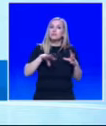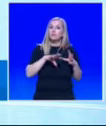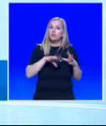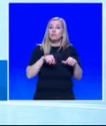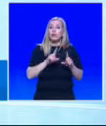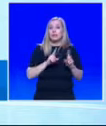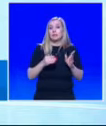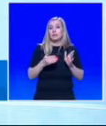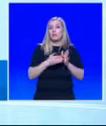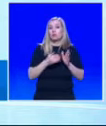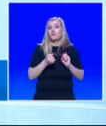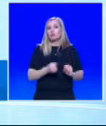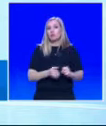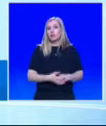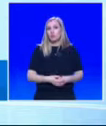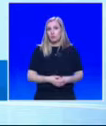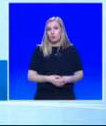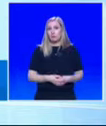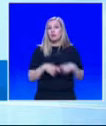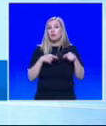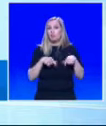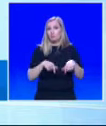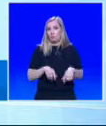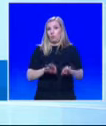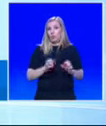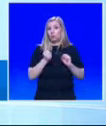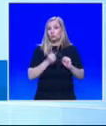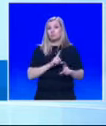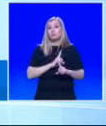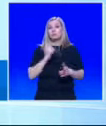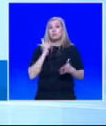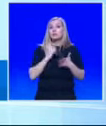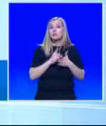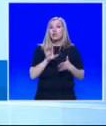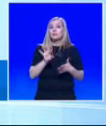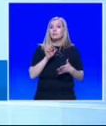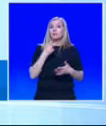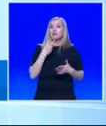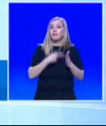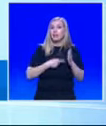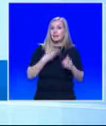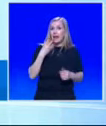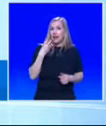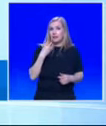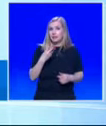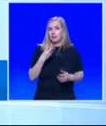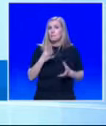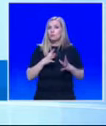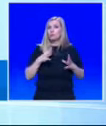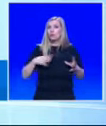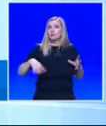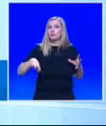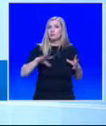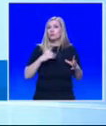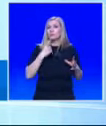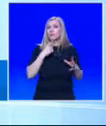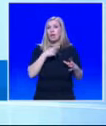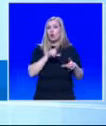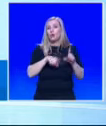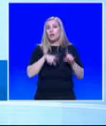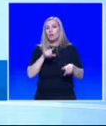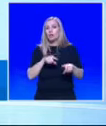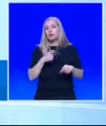няма да е противоконституционно. Конституцията в момента не задължава избор на 2/3 мнозинство за някой регулатор. Защо